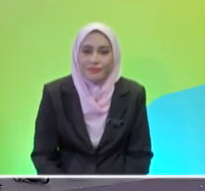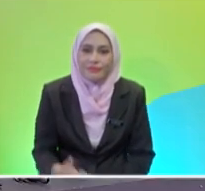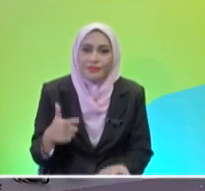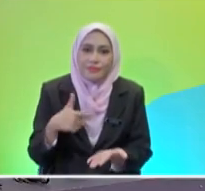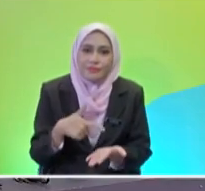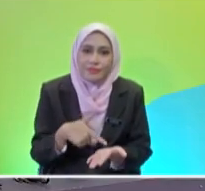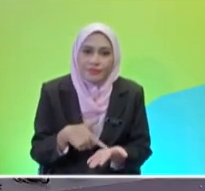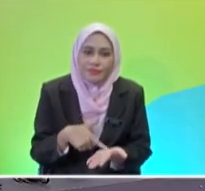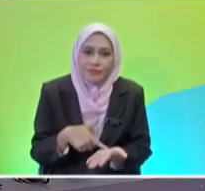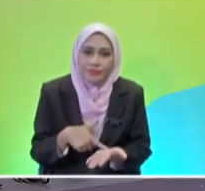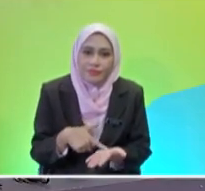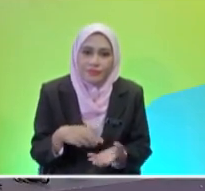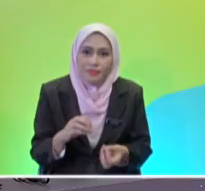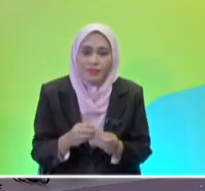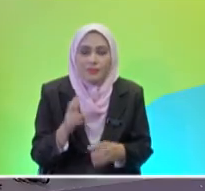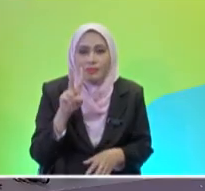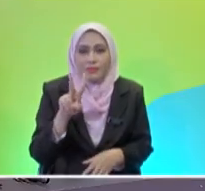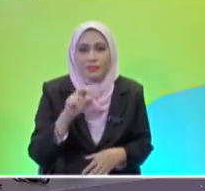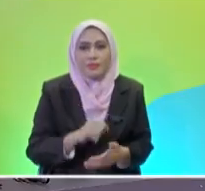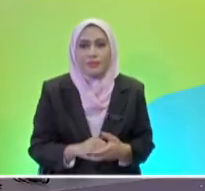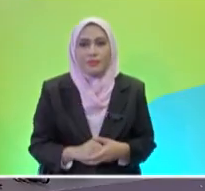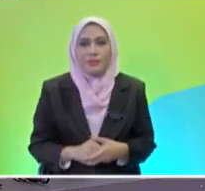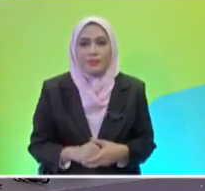lengkapkan rangkap yang kedua. Jom, okay? Murid.